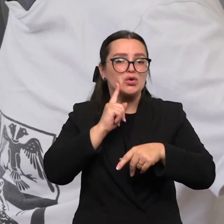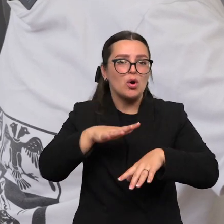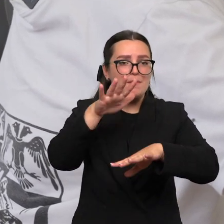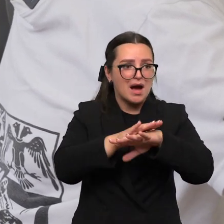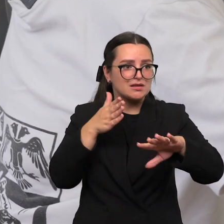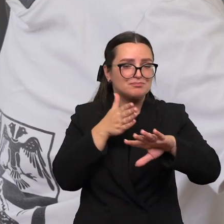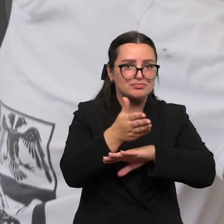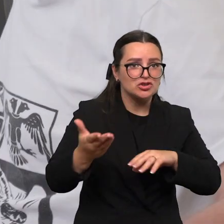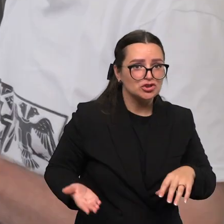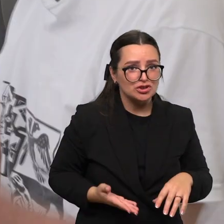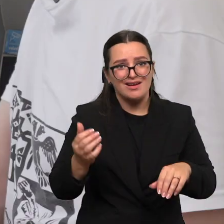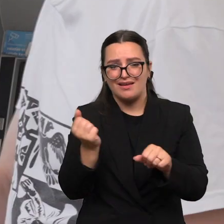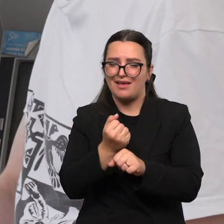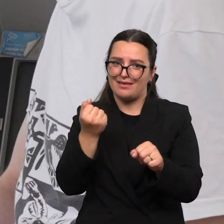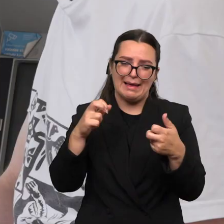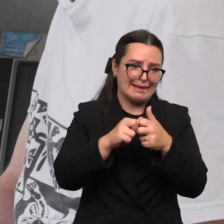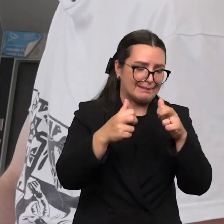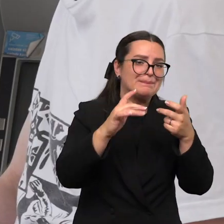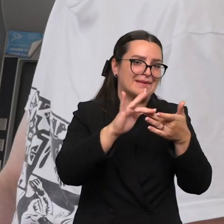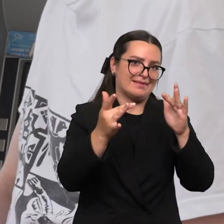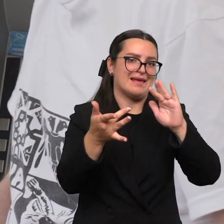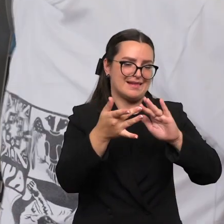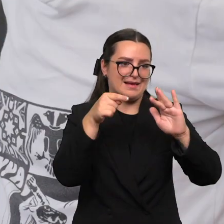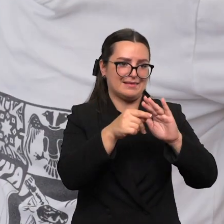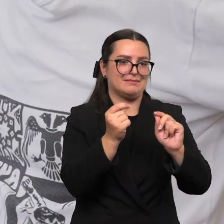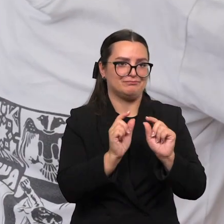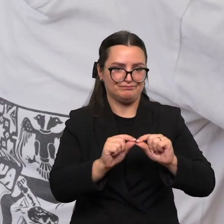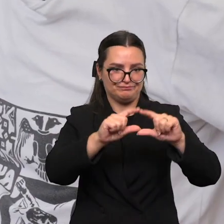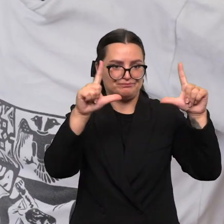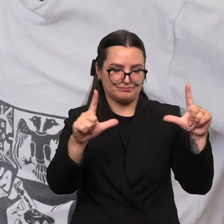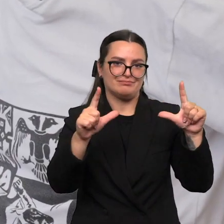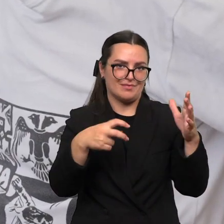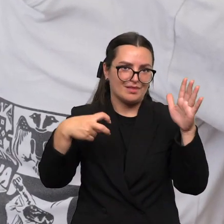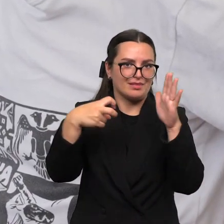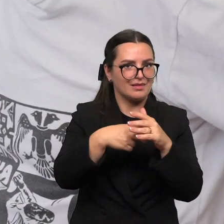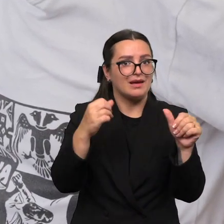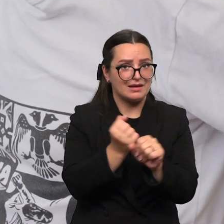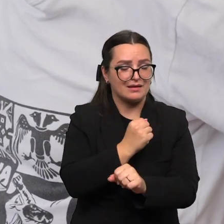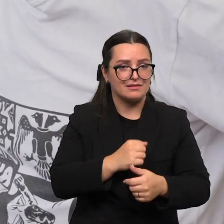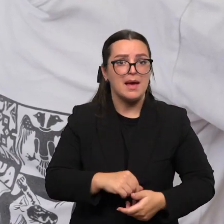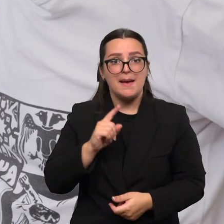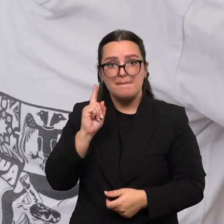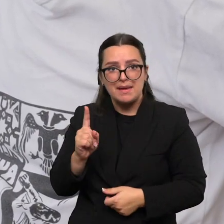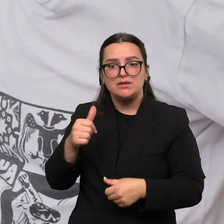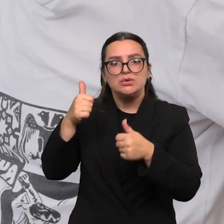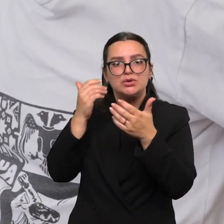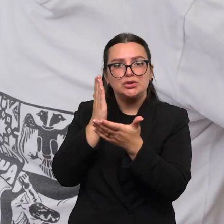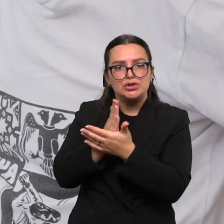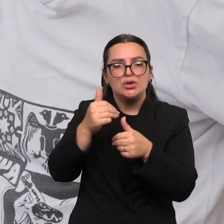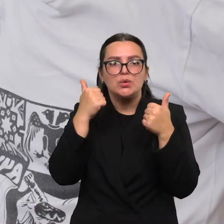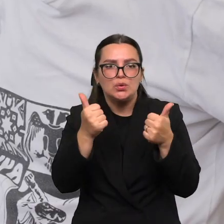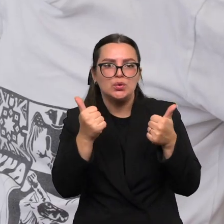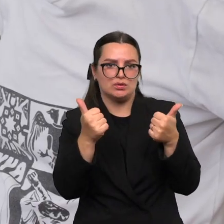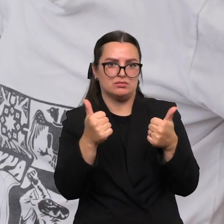ir panašiai. Bet ir į eilutę internetu. Būtent. Gera žinia, jog Lietuvos bankas